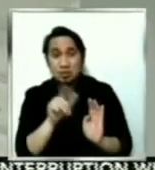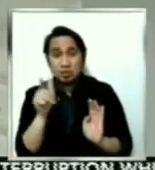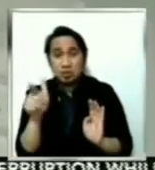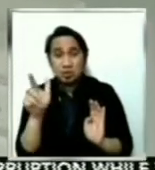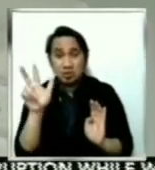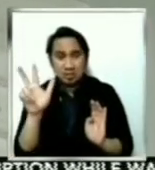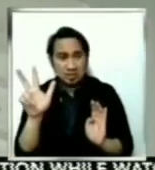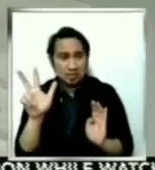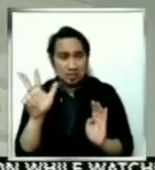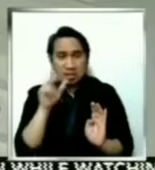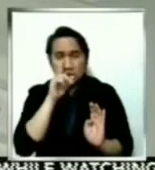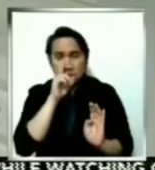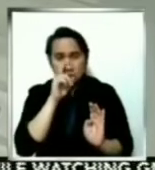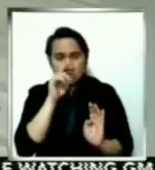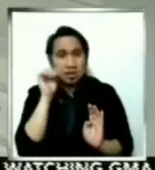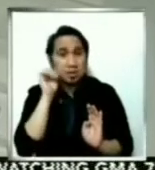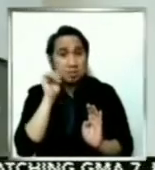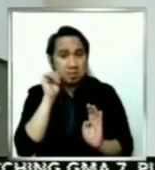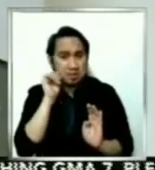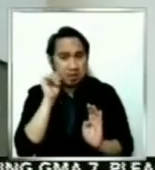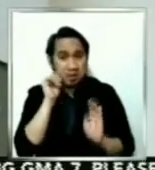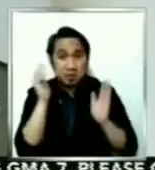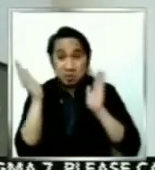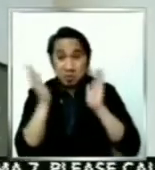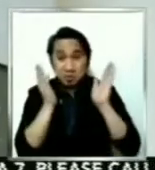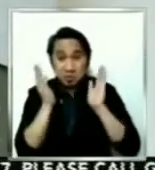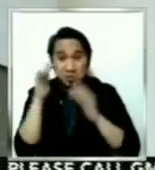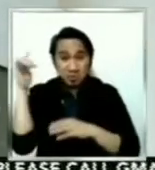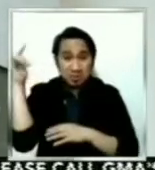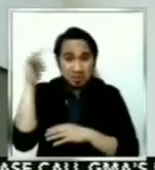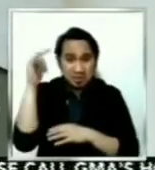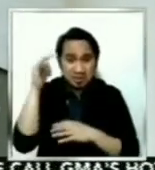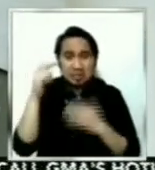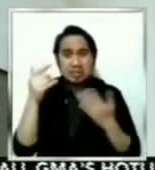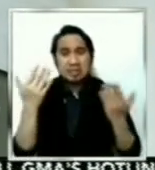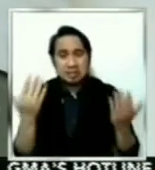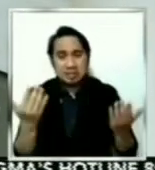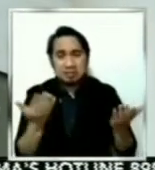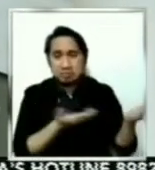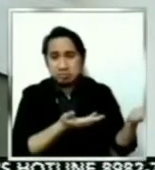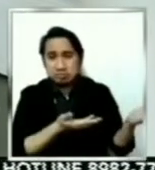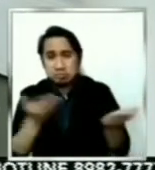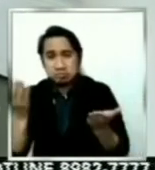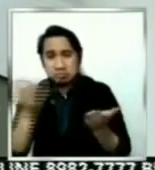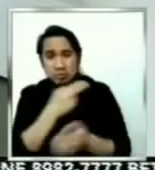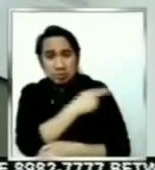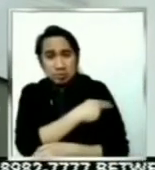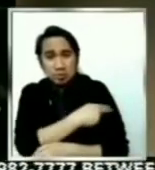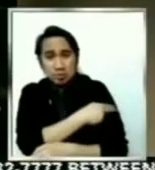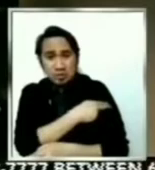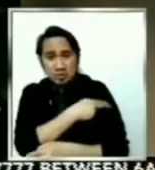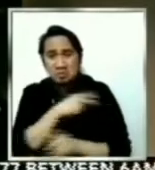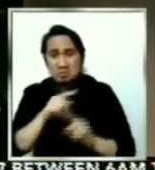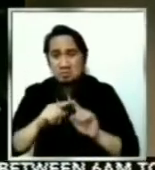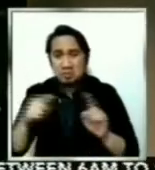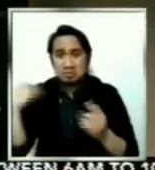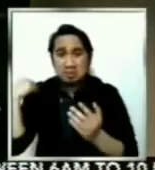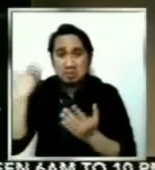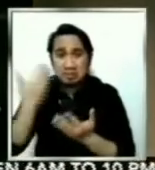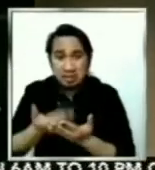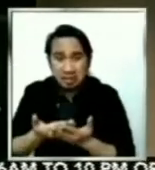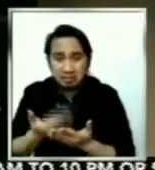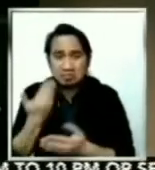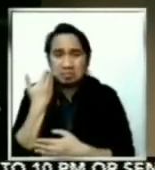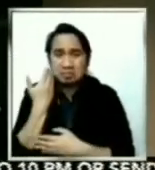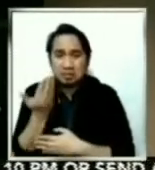flight attendant na si Christina Dacera. Isinugod siya sa pagamutan pero idineklara ring dead on arrival. Ang initial na